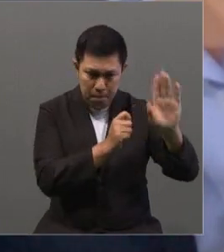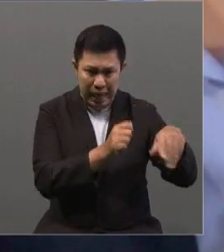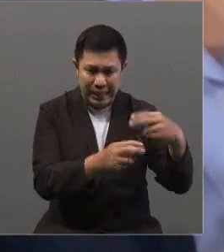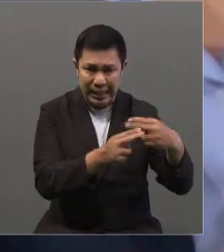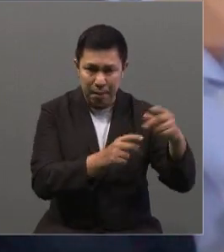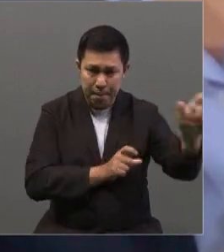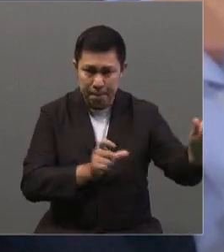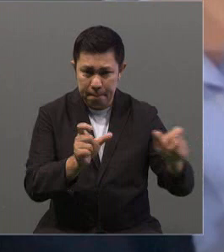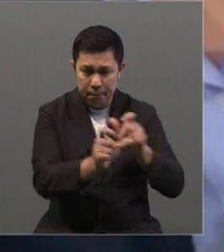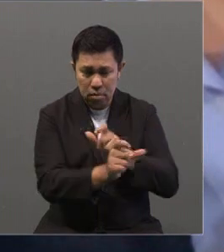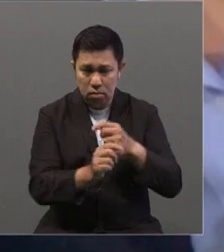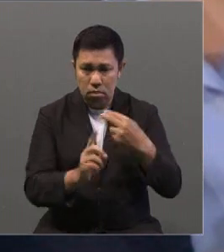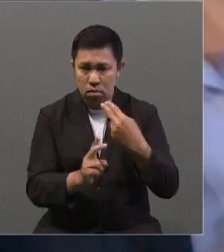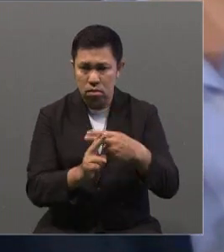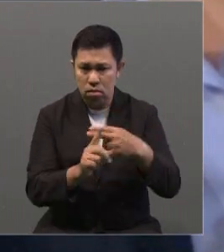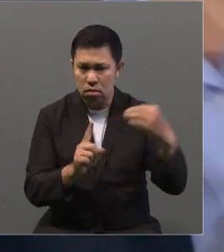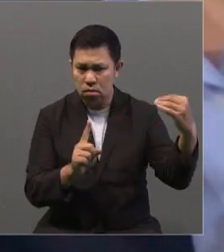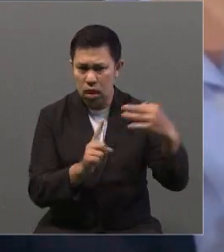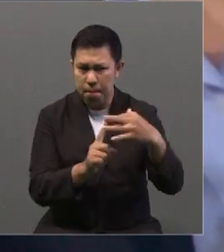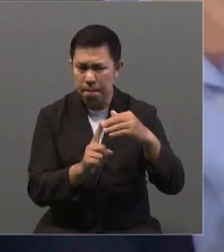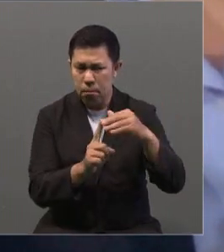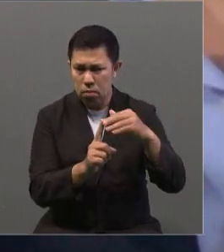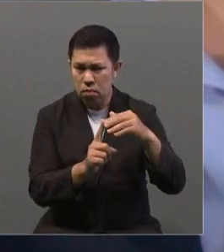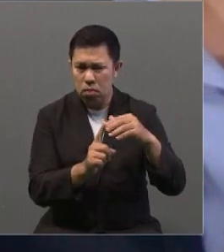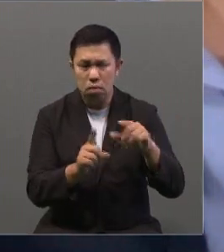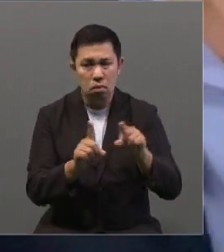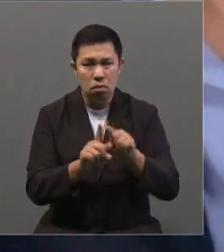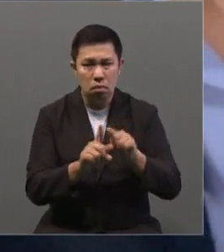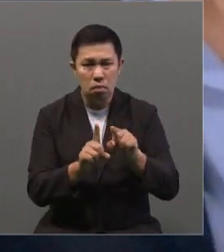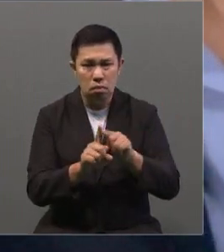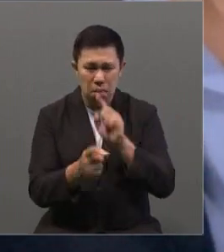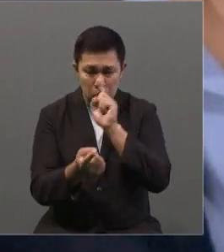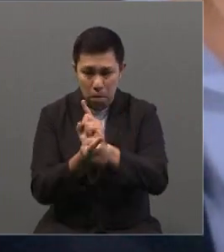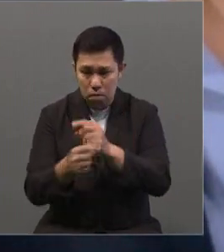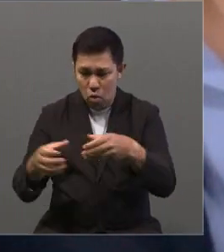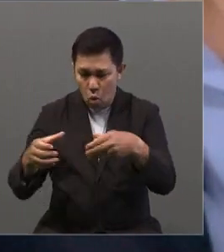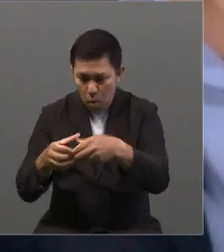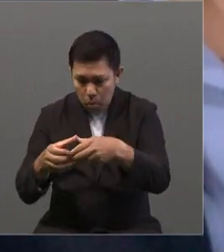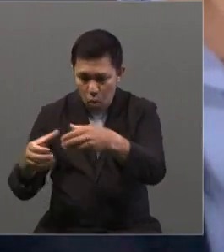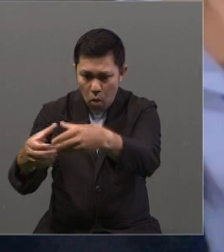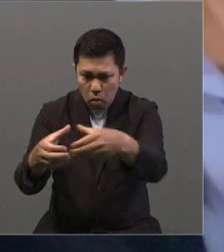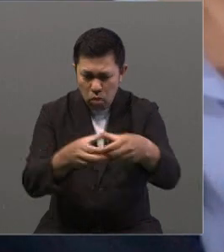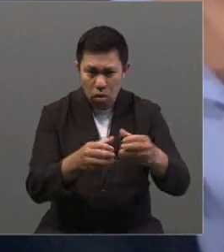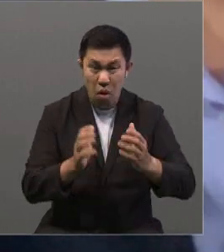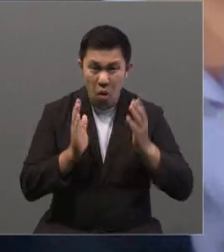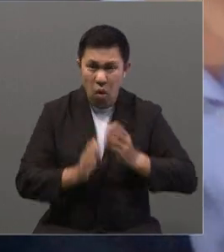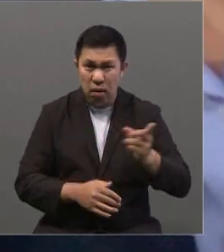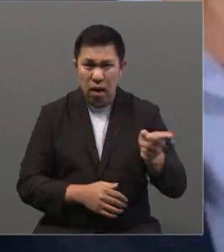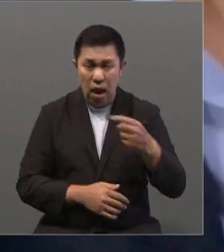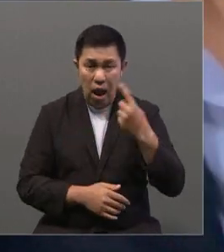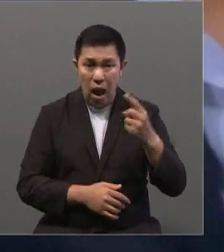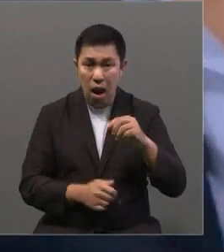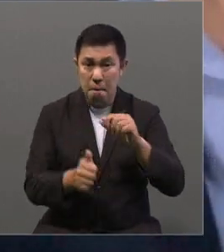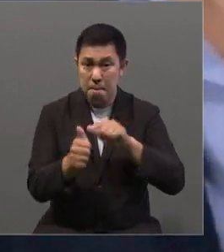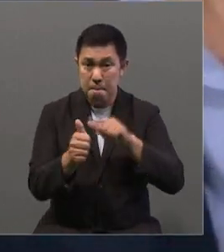ล้วก็เอาดาวไลน์มาเสียบให้ครบๆเจอแบบเป็นวงแบบนี้เยอะมากคือดูศักยภาพของคนที่เป็นแม่ที